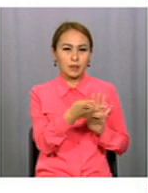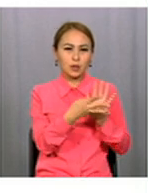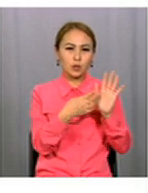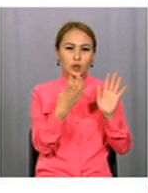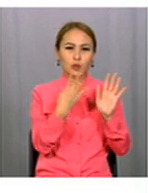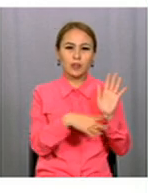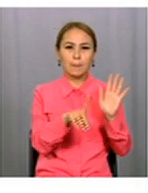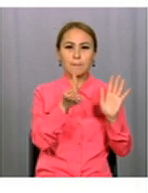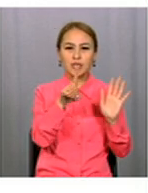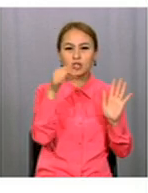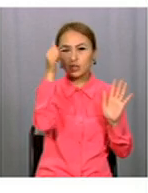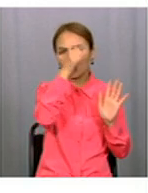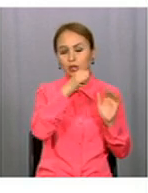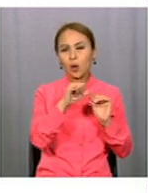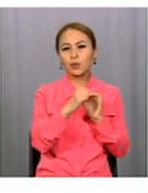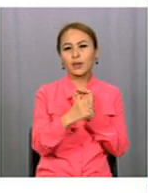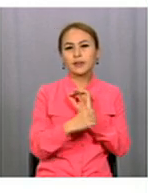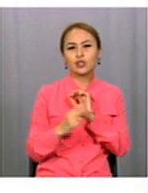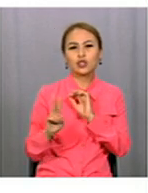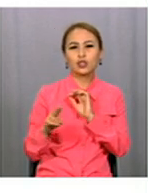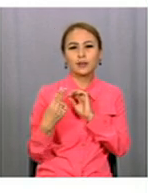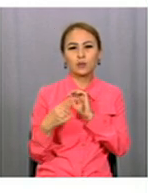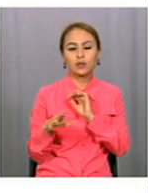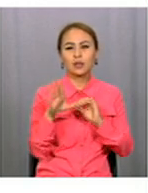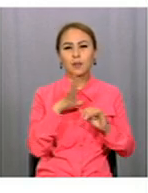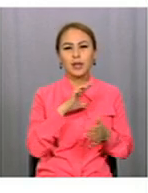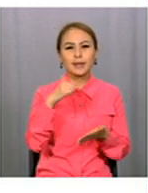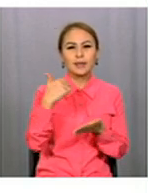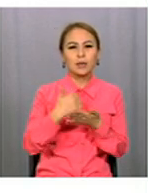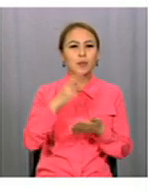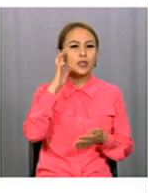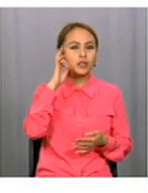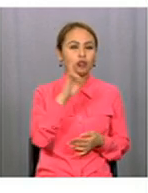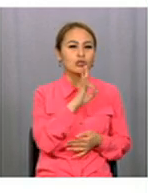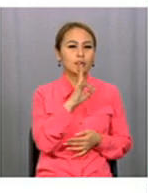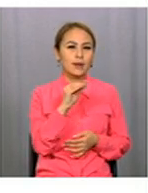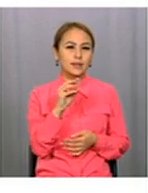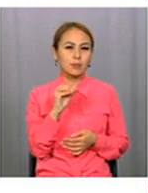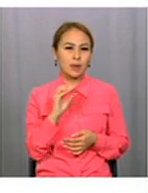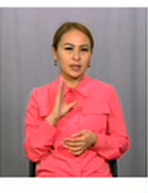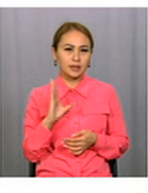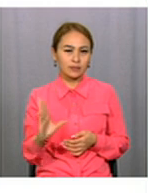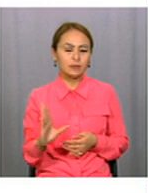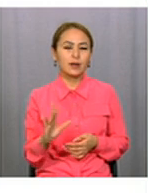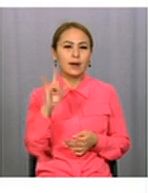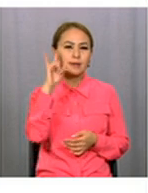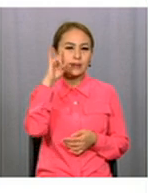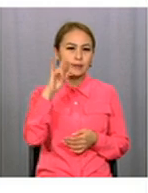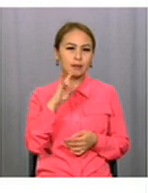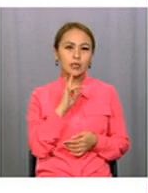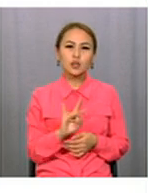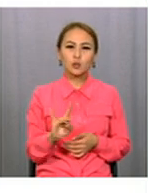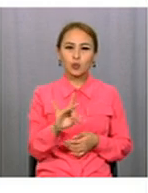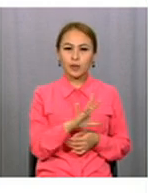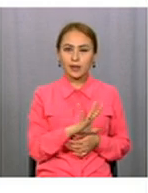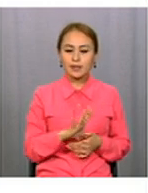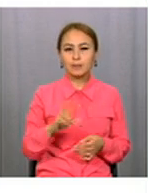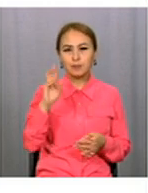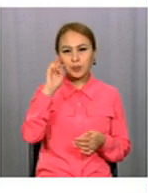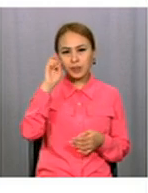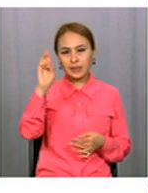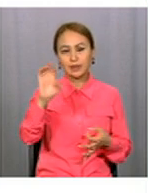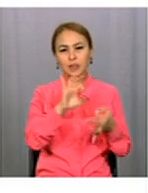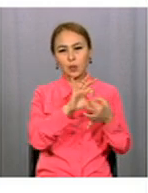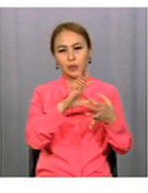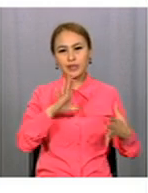1991 жылы 16 желтоқсанда елбасы Нұрсұлтан Әбішұлы Назарбаев Қазақстан Республикасының мемлекеттік